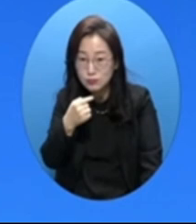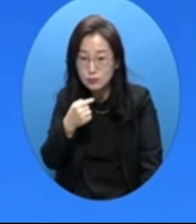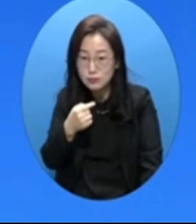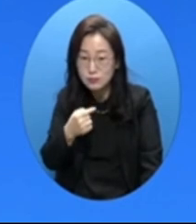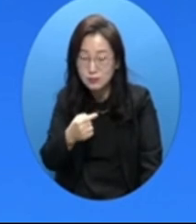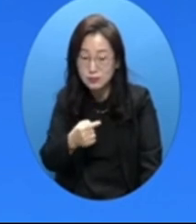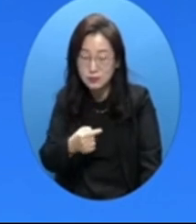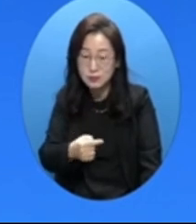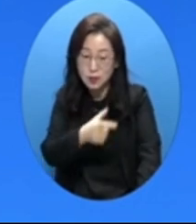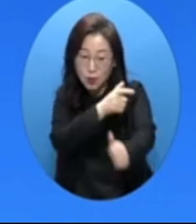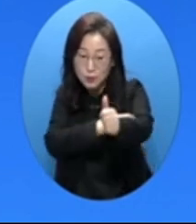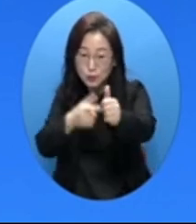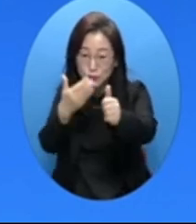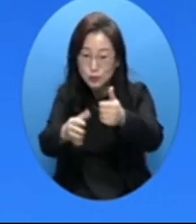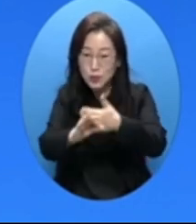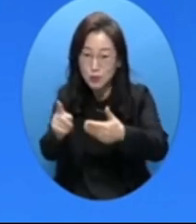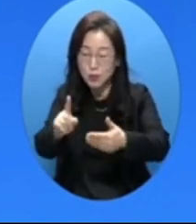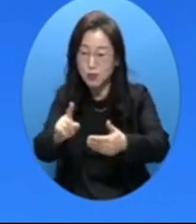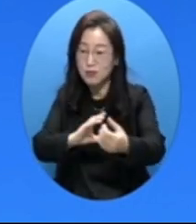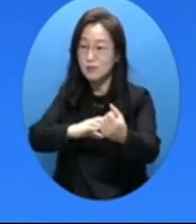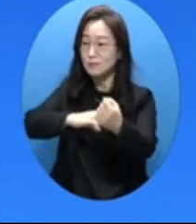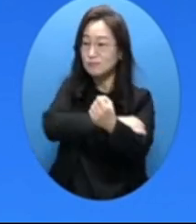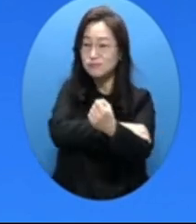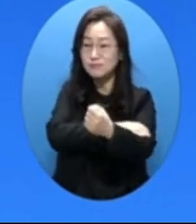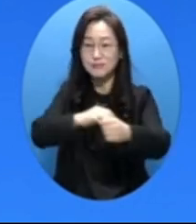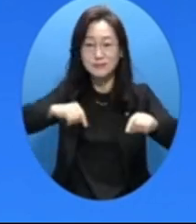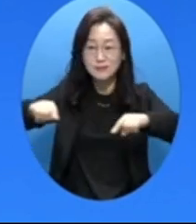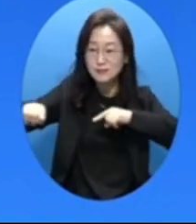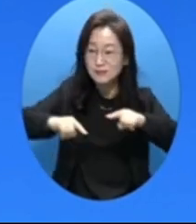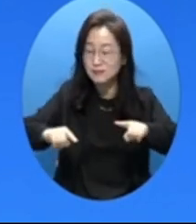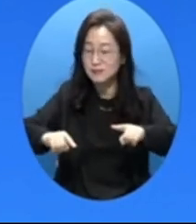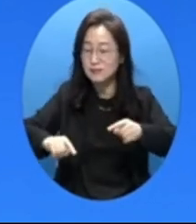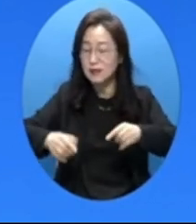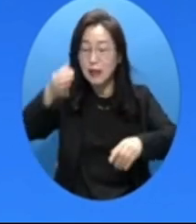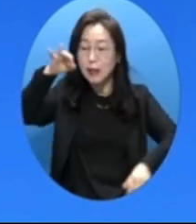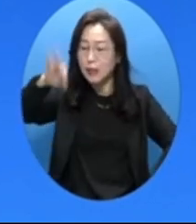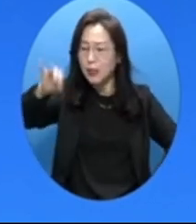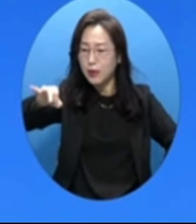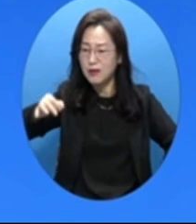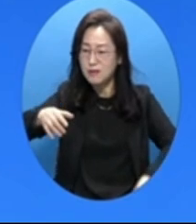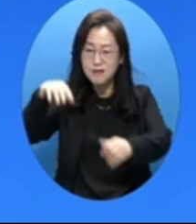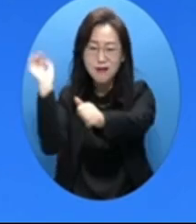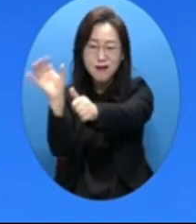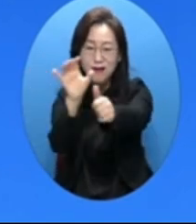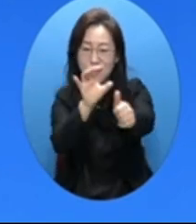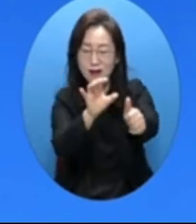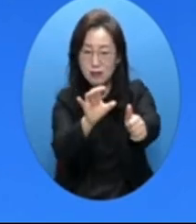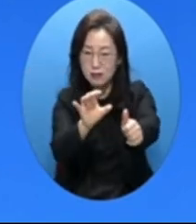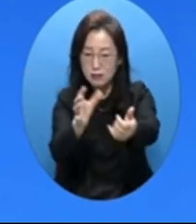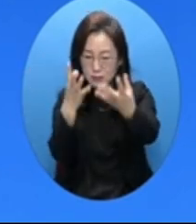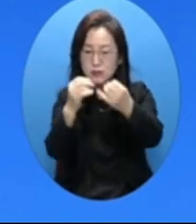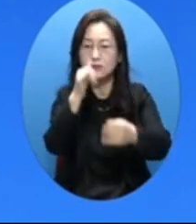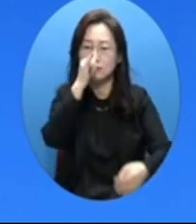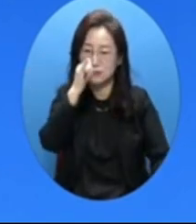제도를 버리고 자기 주장하라고 사람들은 함부로 대하고 괌 치는 사람을 보았습니다